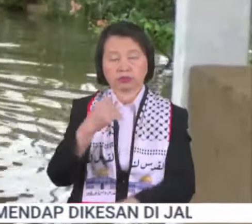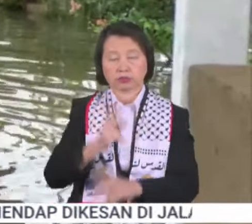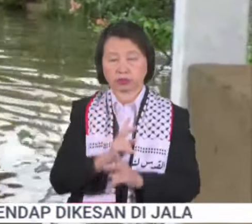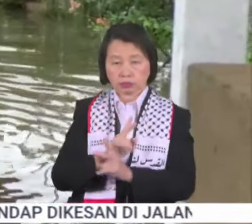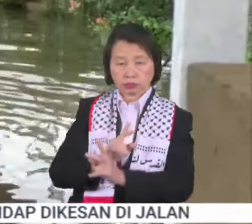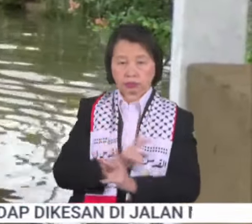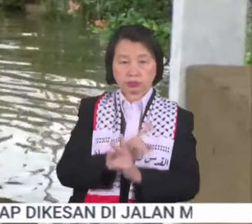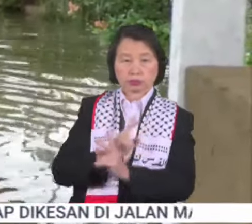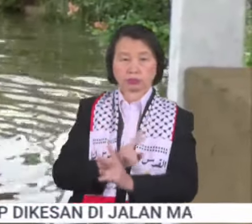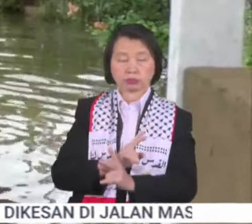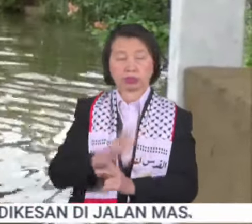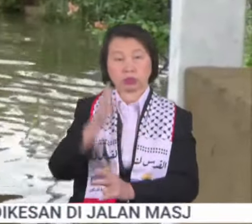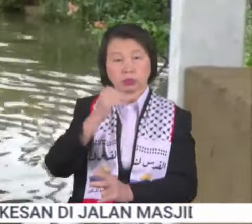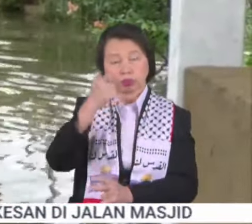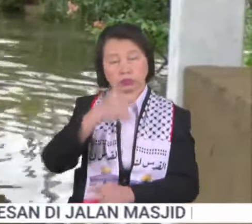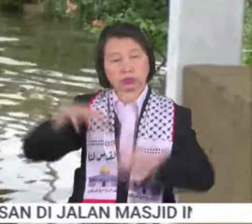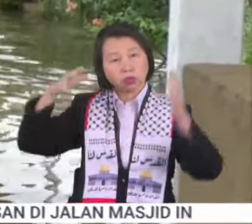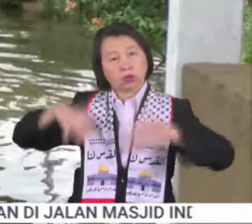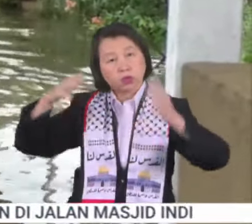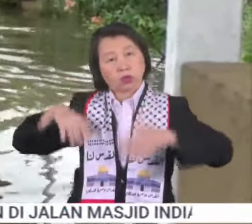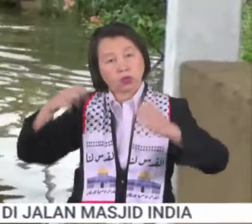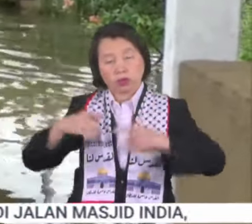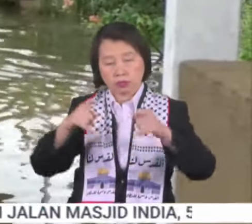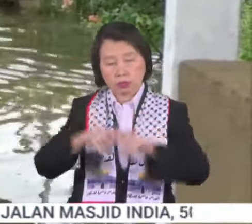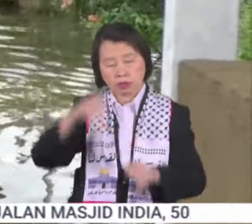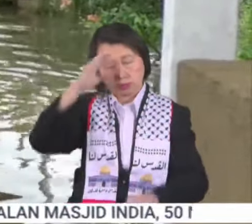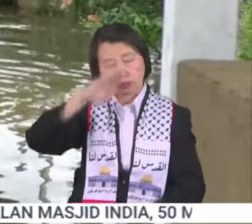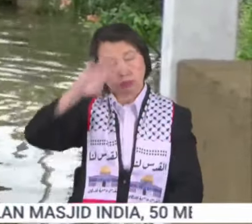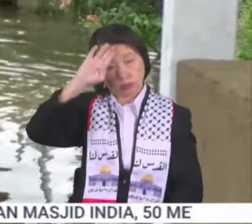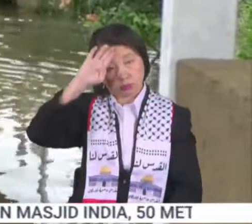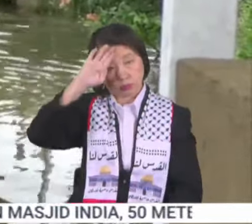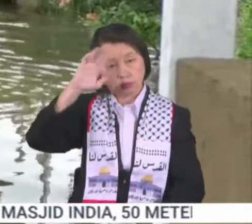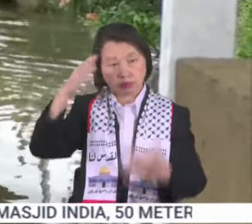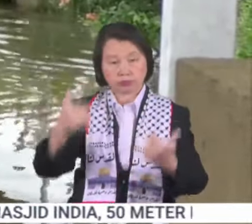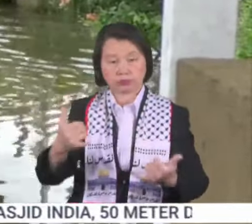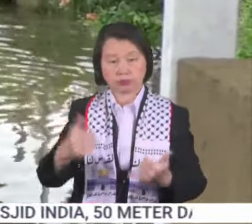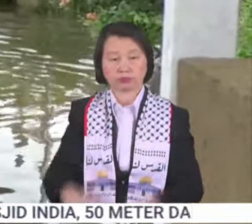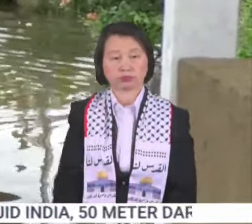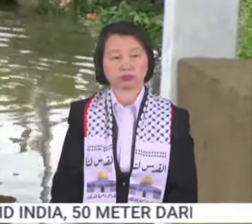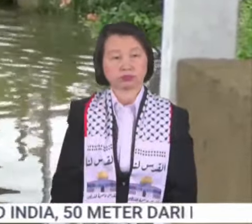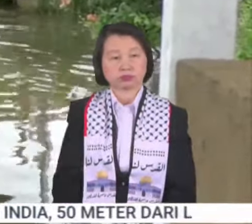supaya sentiasa berwaspada berikutan hujan lebat yang melanda Perlis ketika ini.